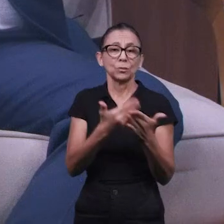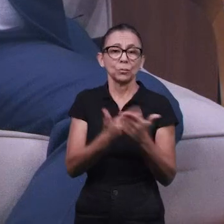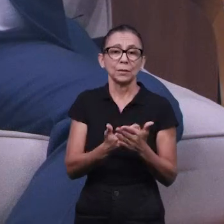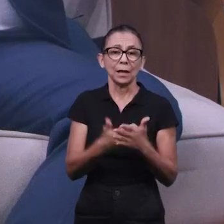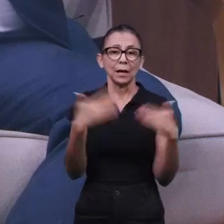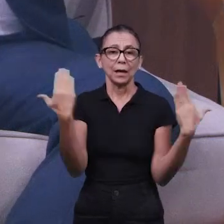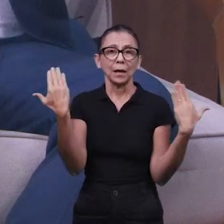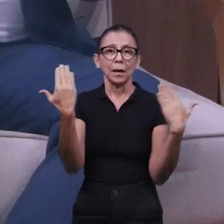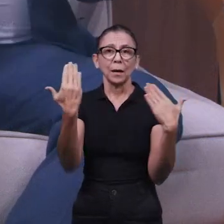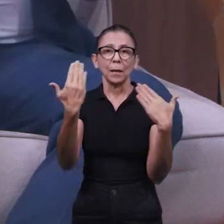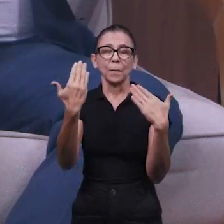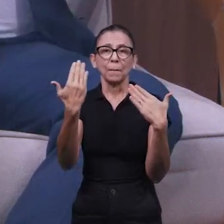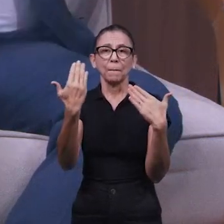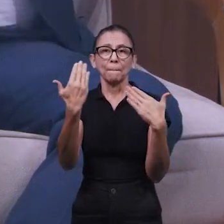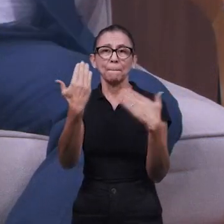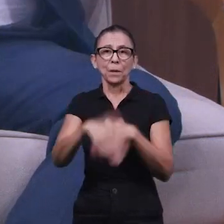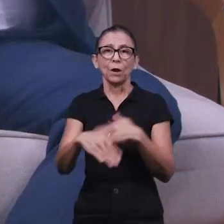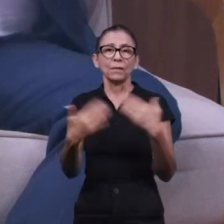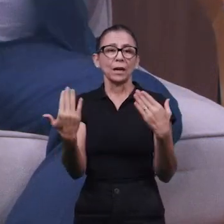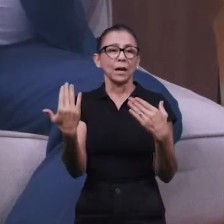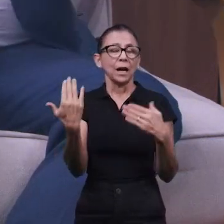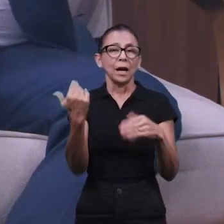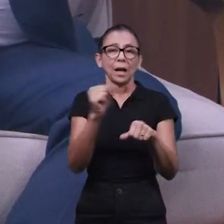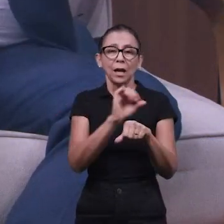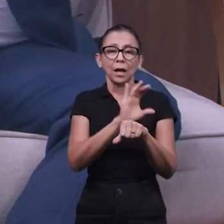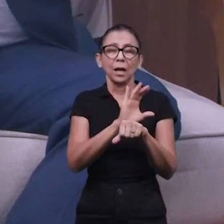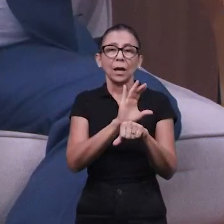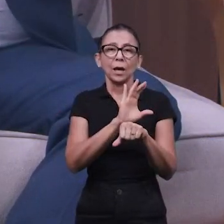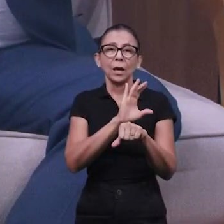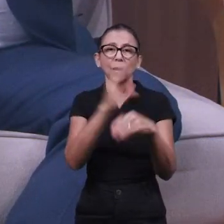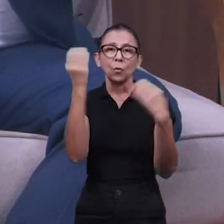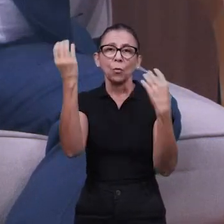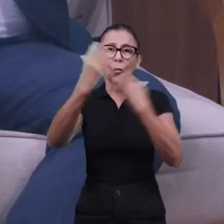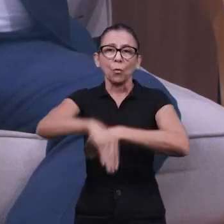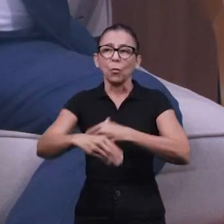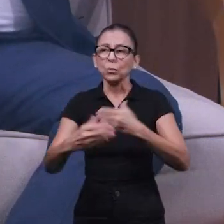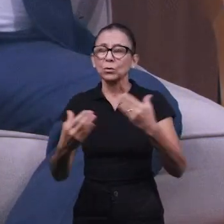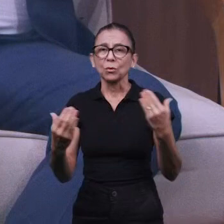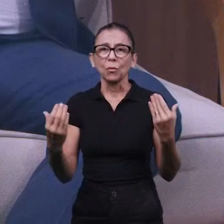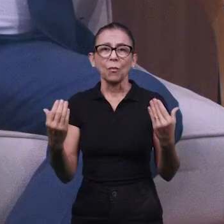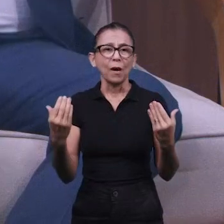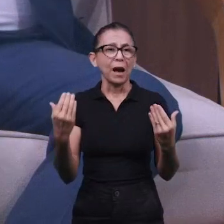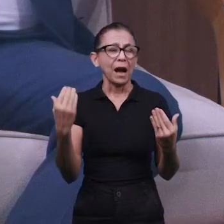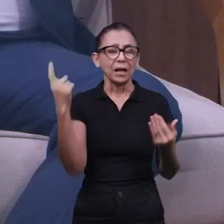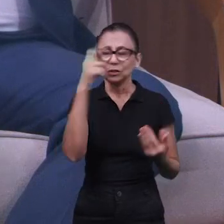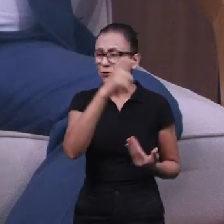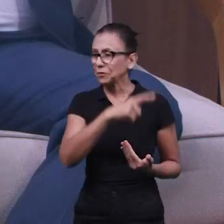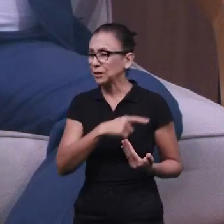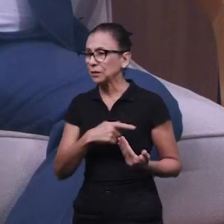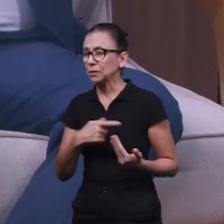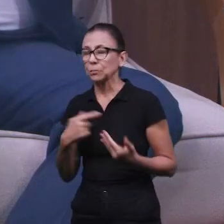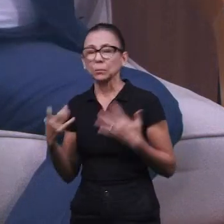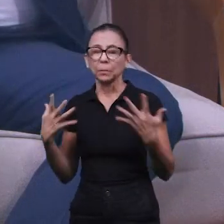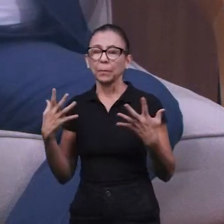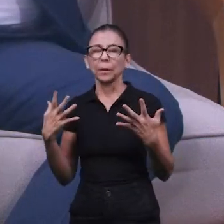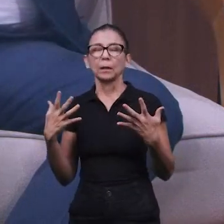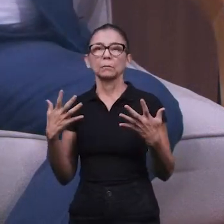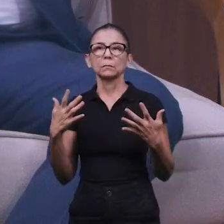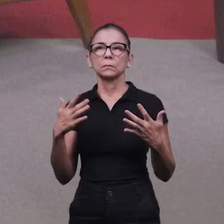étudier des épreuves, des concours. Et c'est ça, il doit travailler. Il constitue la famille. Et des fois, l'homme, il